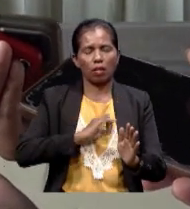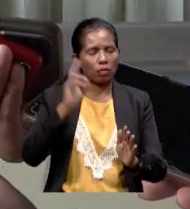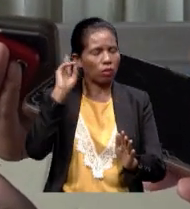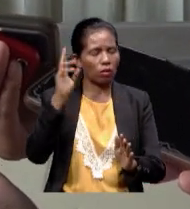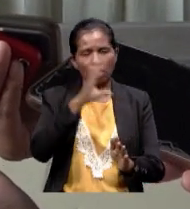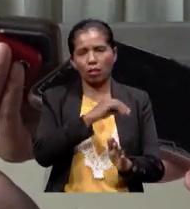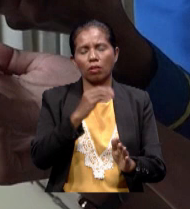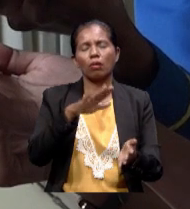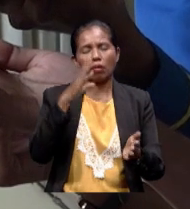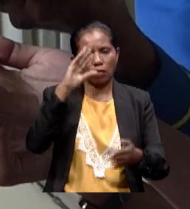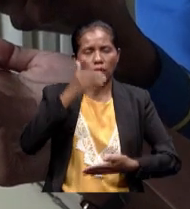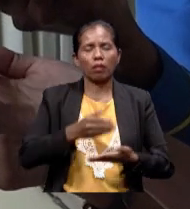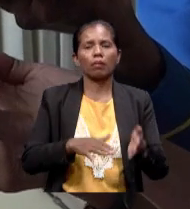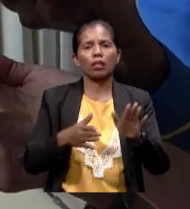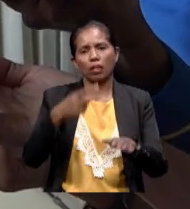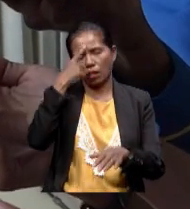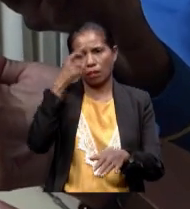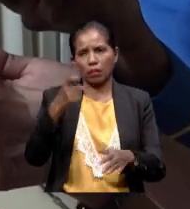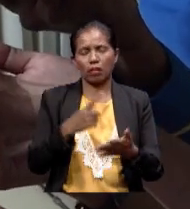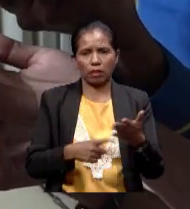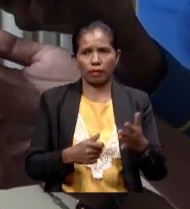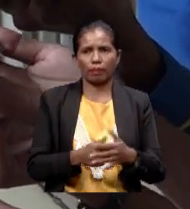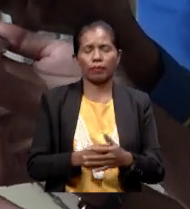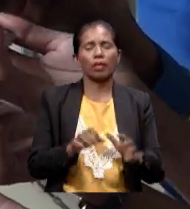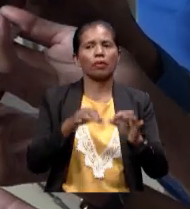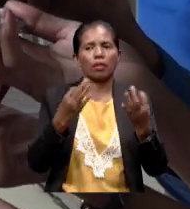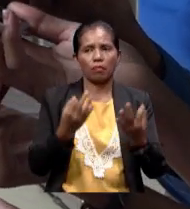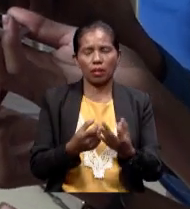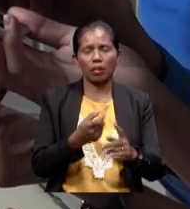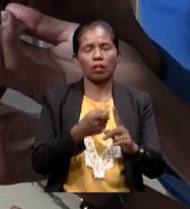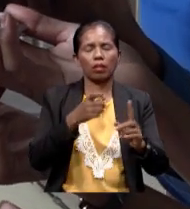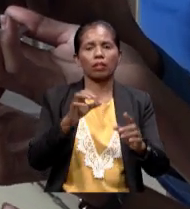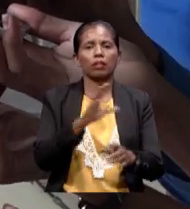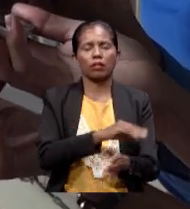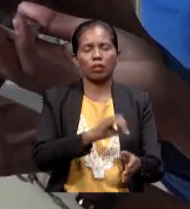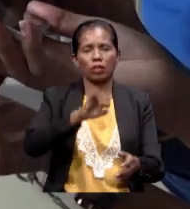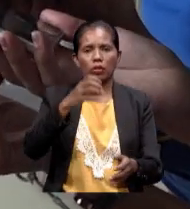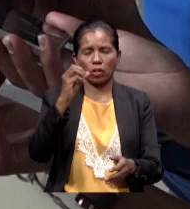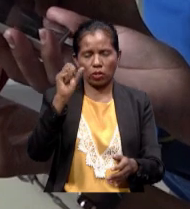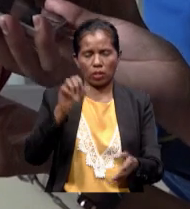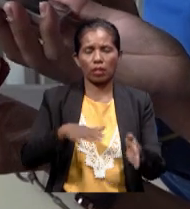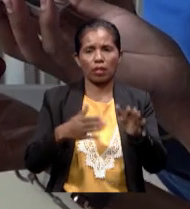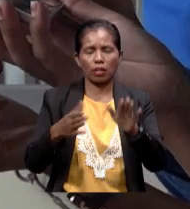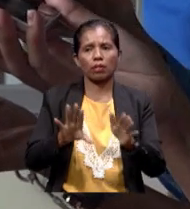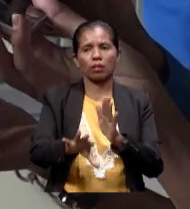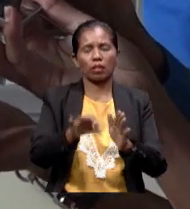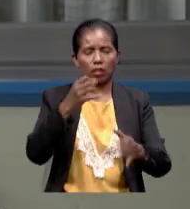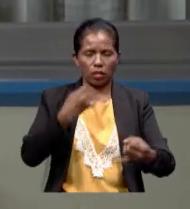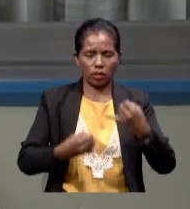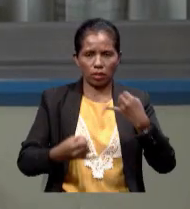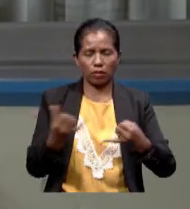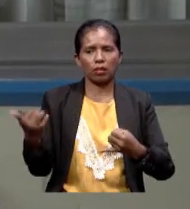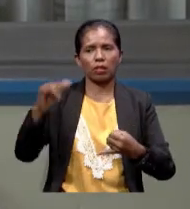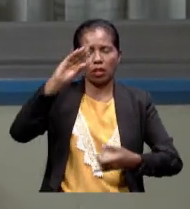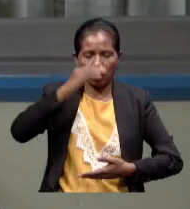hetene sela larang ne tamba sira. Membro Komisão BHTT, família Husi Matebian José Bernardo de Jesus, merece a torreta justiça basira